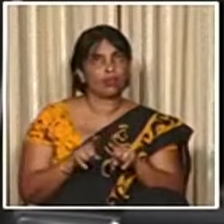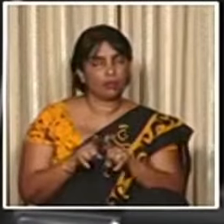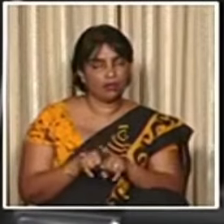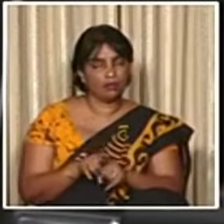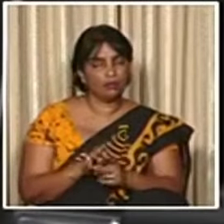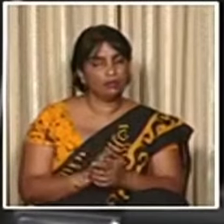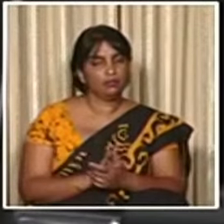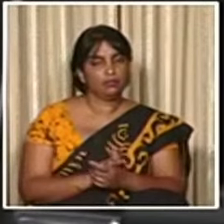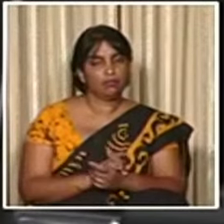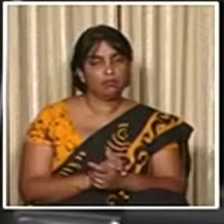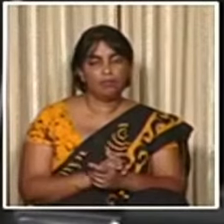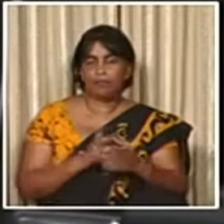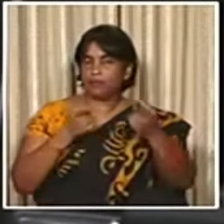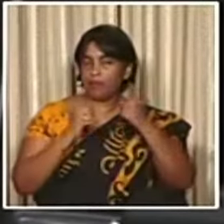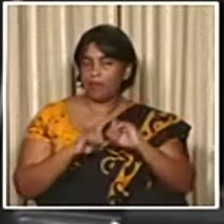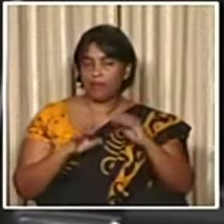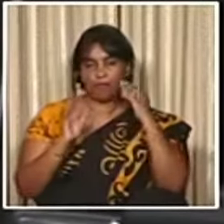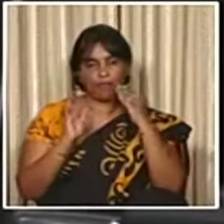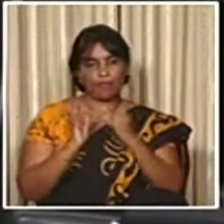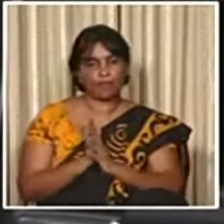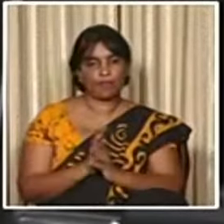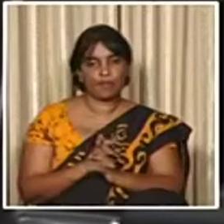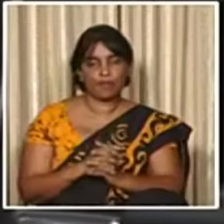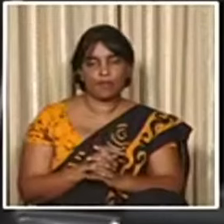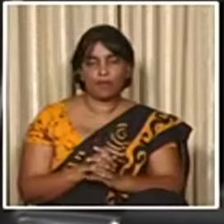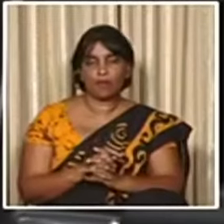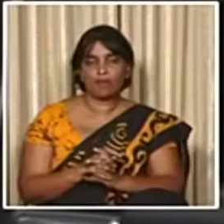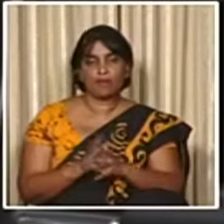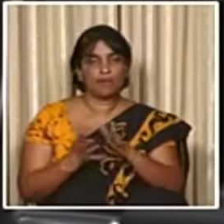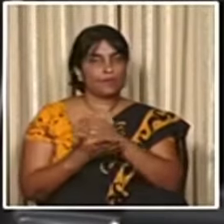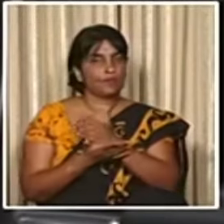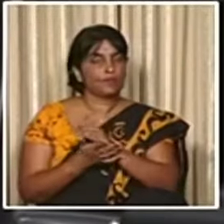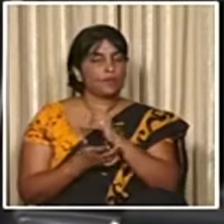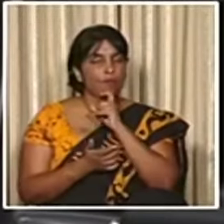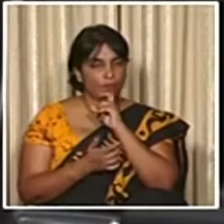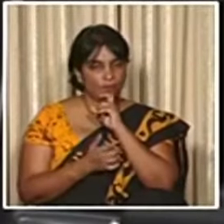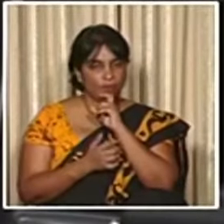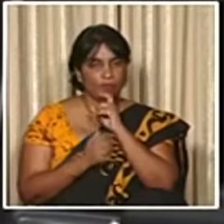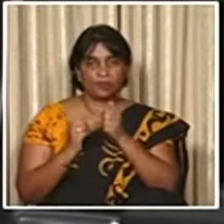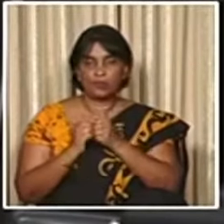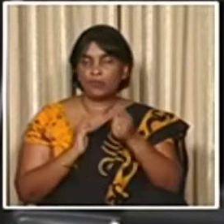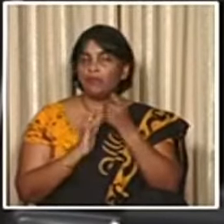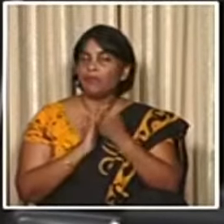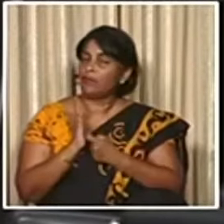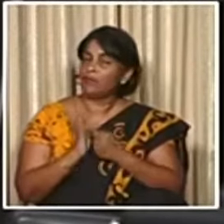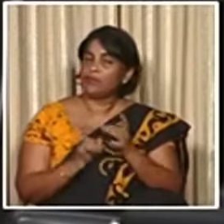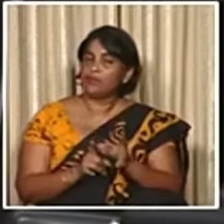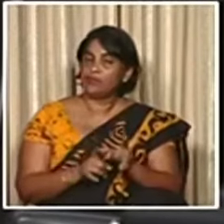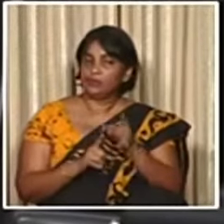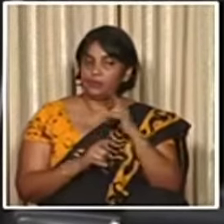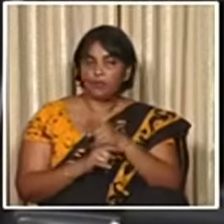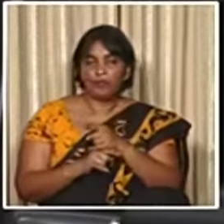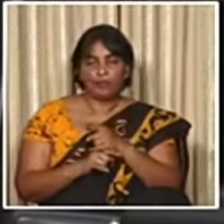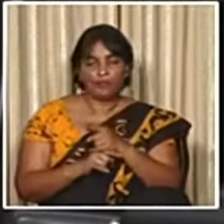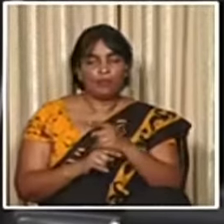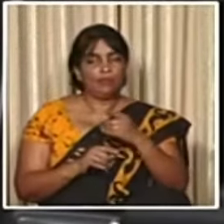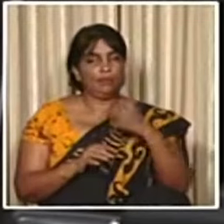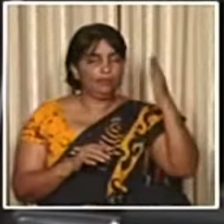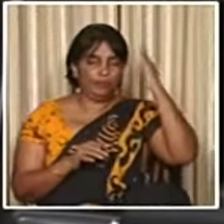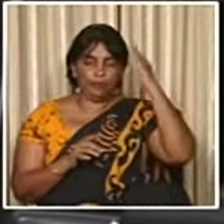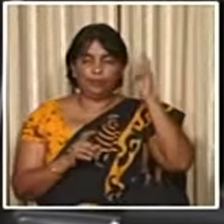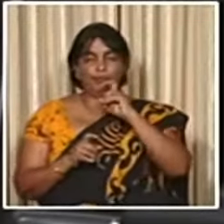තමයි අනිත් කාරණය. මේ දැන් බෙදුන් නඩුවක පැවති නීතිය අනුව මුල්